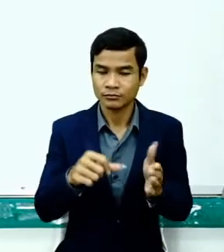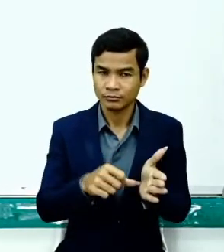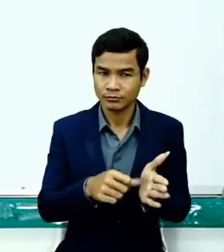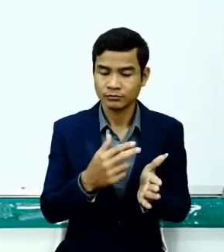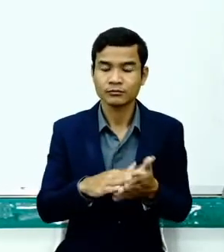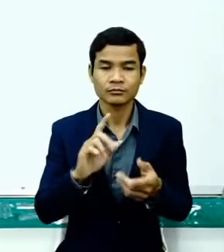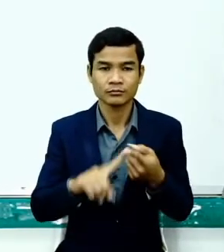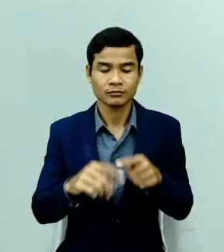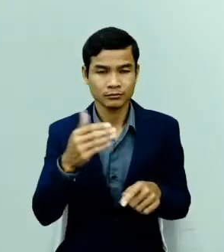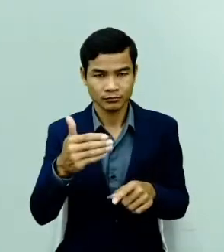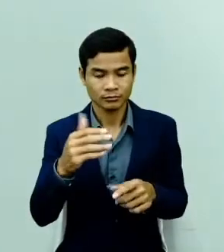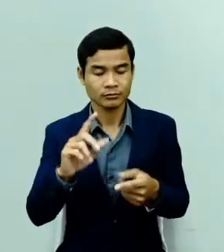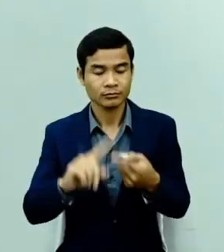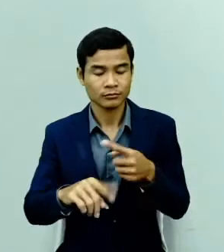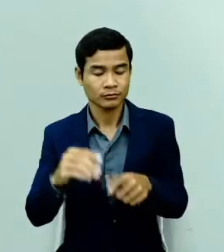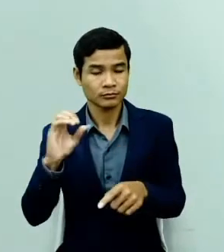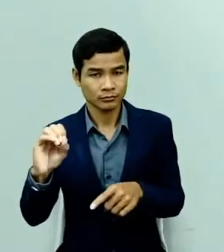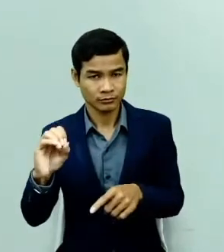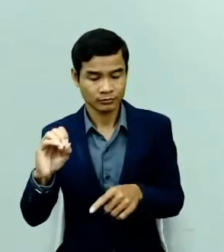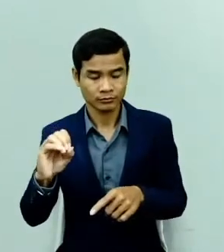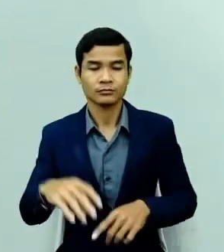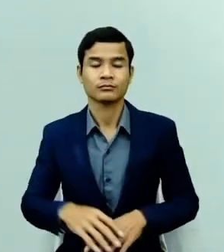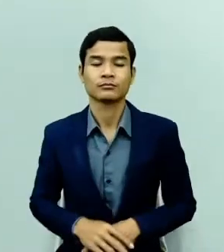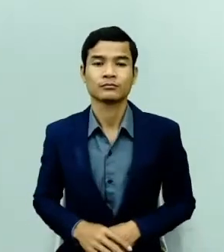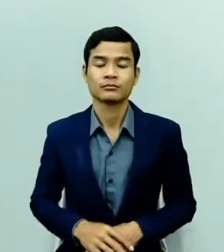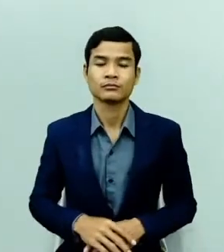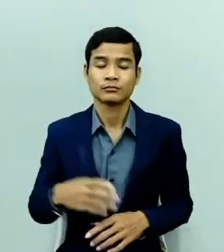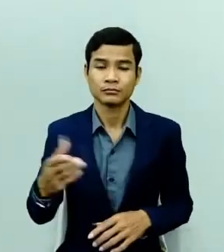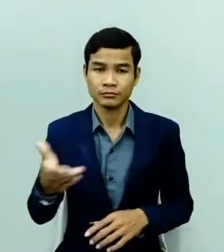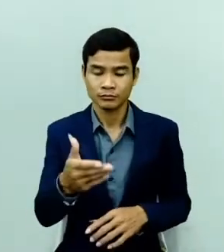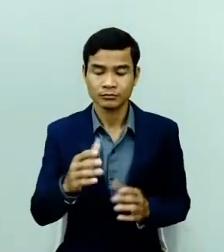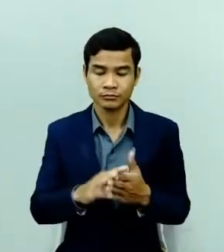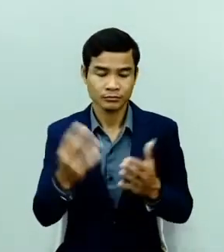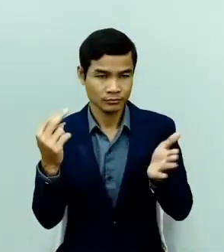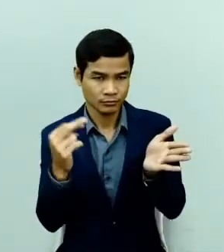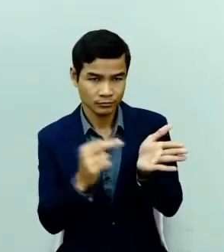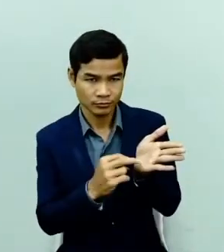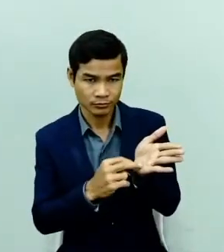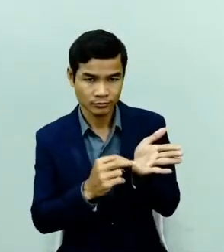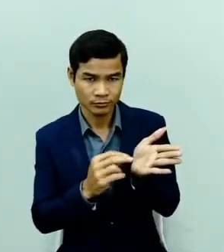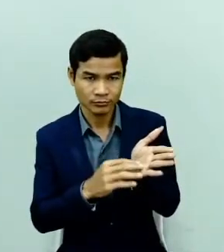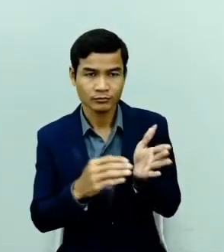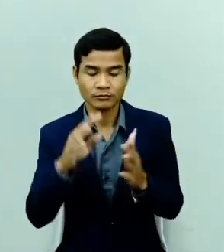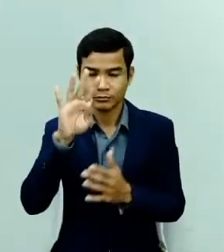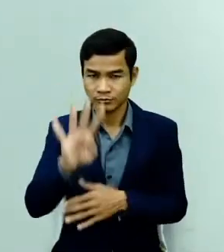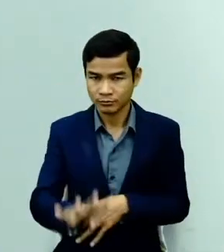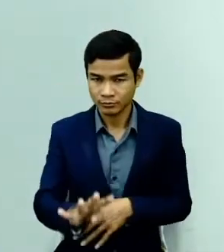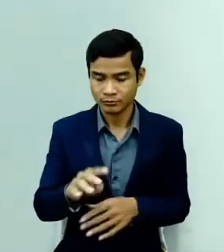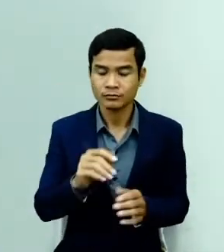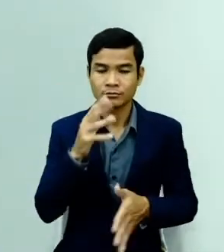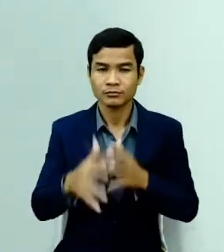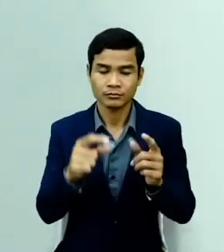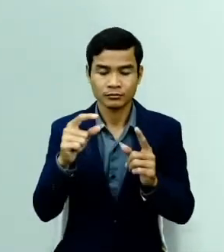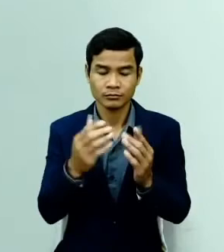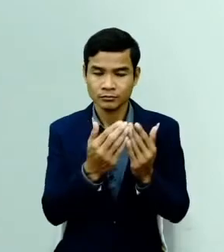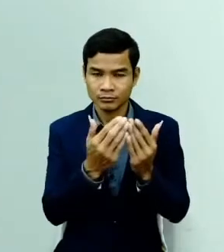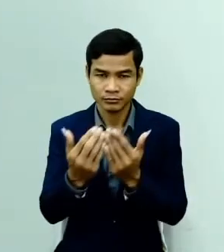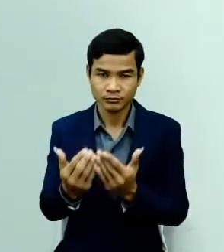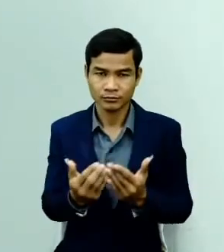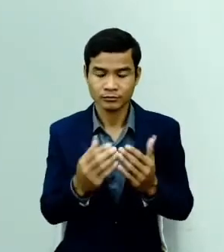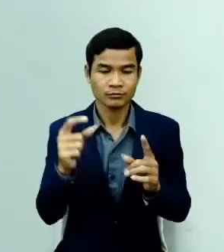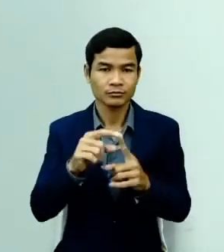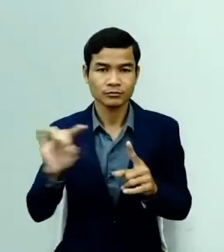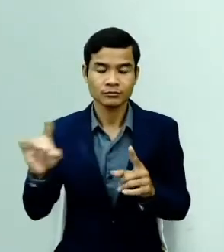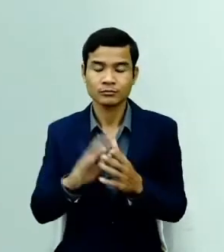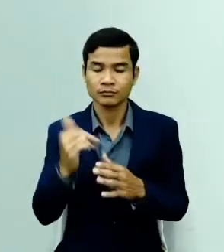ននេះគឺមានលេខ9និងលេខ0ចាអញ្ចឹងកូនមើលនៅក្នុងតារាងអានព្យាង្គគឺការអាននៅក្នុងតារាងទី